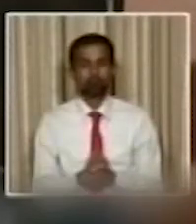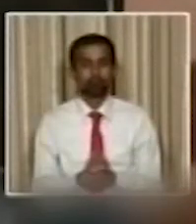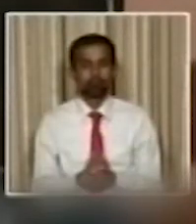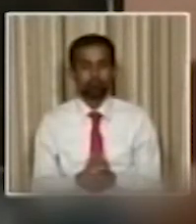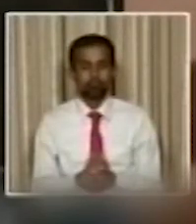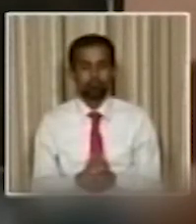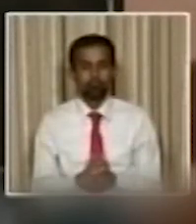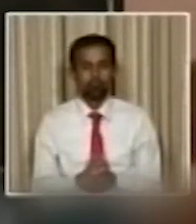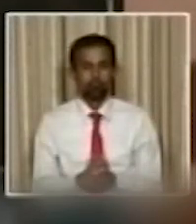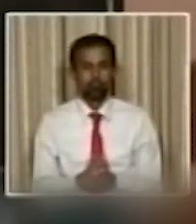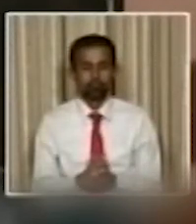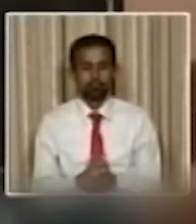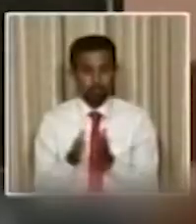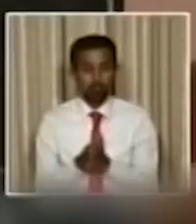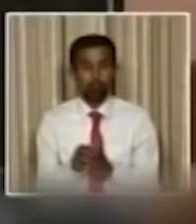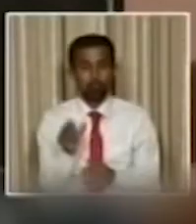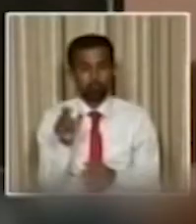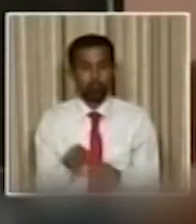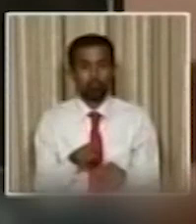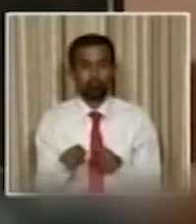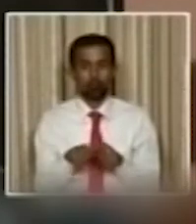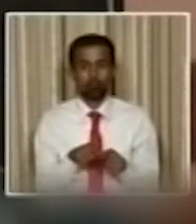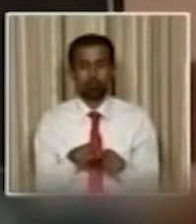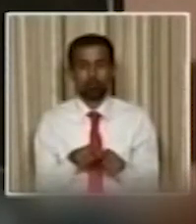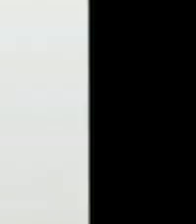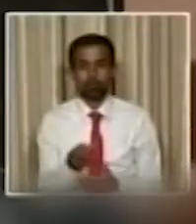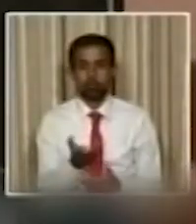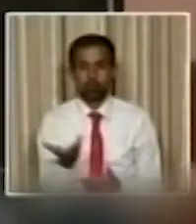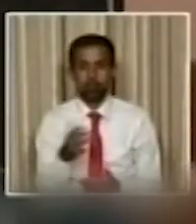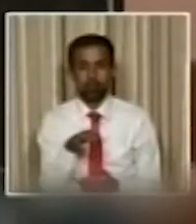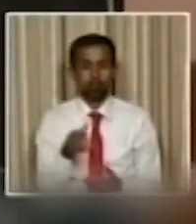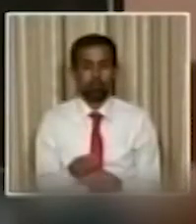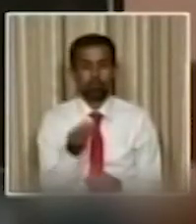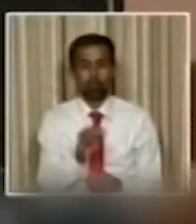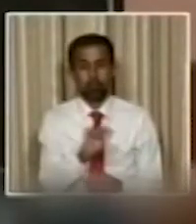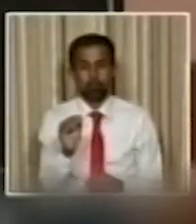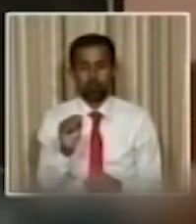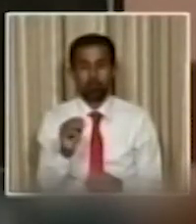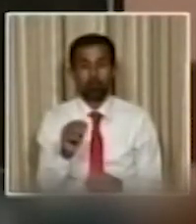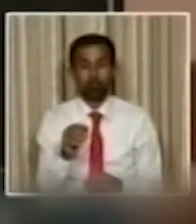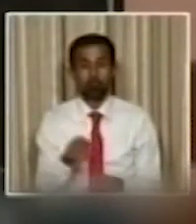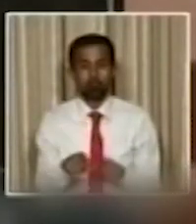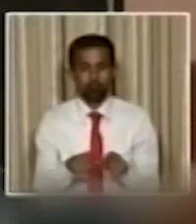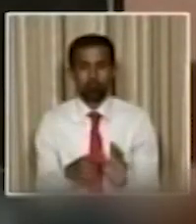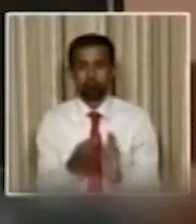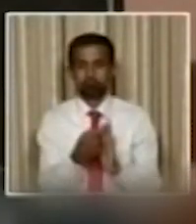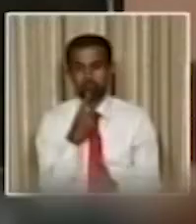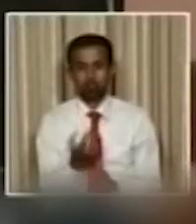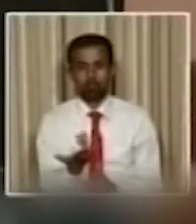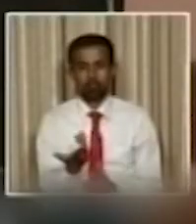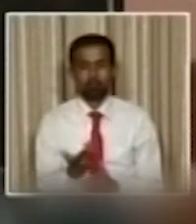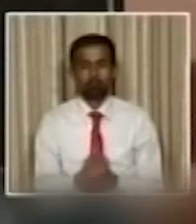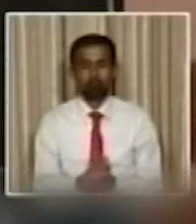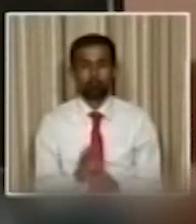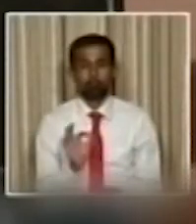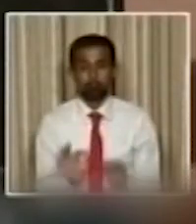செய்யாத காரணம் ஏன்னா மக்களை மதிக்க மாட்டேங்கிறாங்க. மக்களை வந்து மாடுகளை விட மோசமா மதிக்கிறாங்க. அதை விட ஒரு வேடிக்கையான விஷயம், பெருந்தோட்ட நிறுவனங்கள் ஒரு விஷயம் சொல்லியிருந்தாங்க,